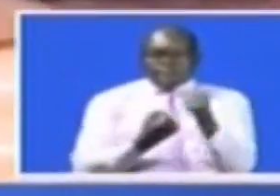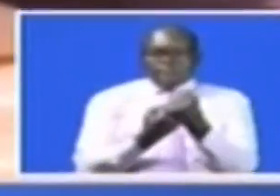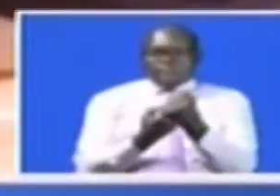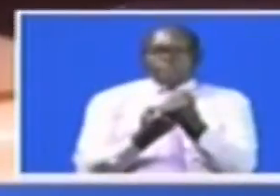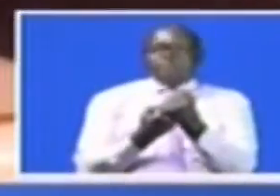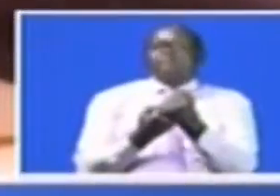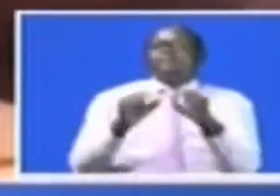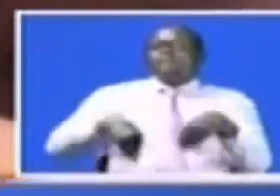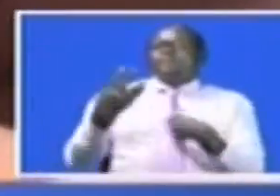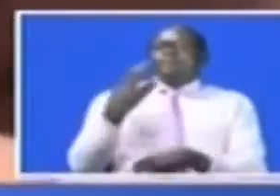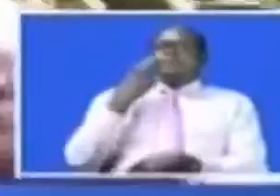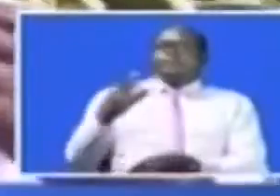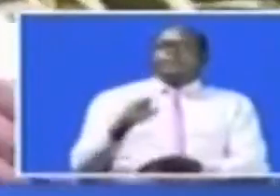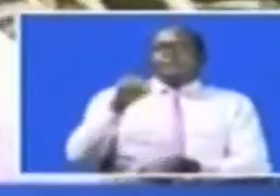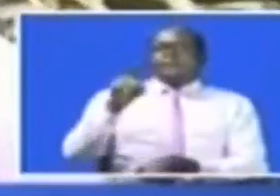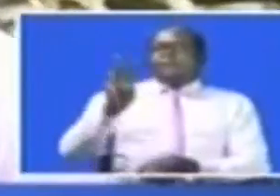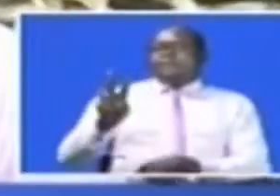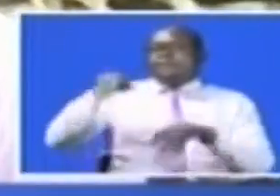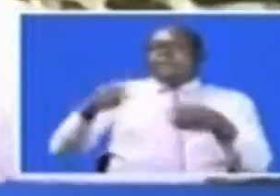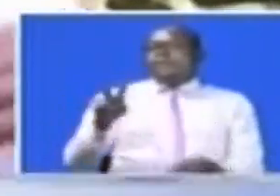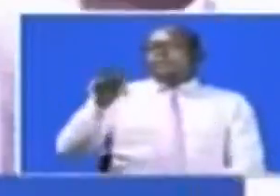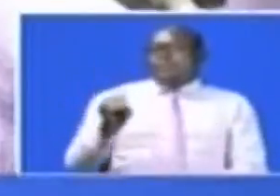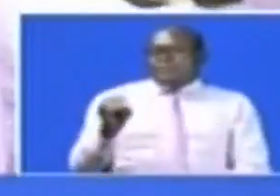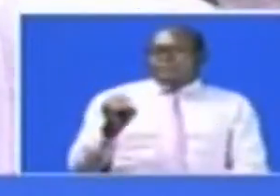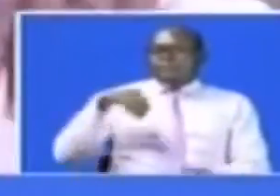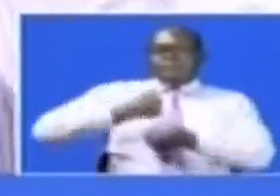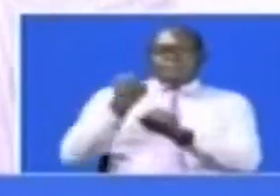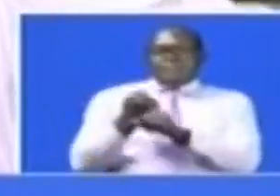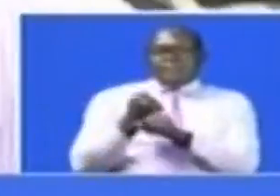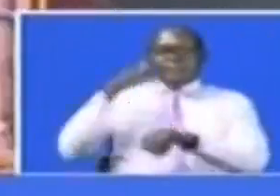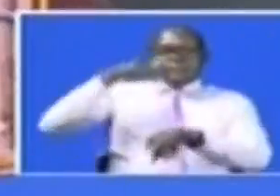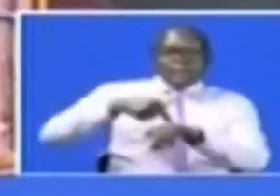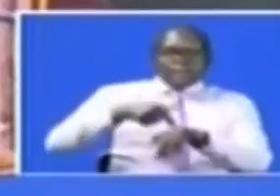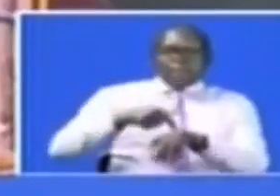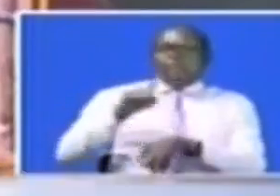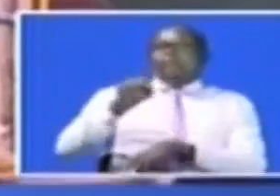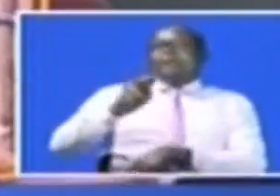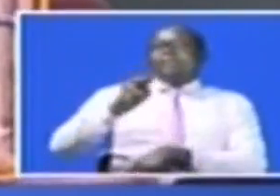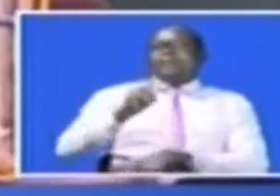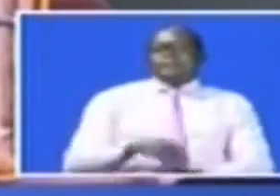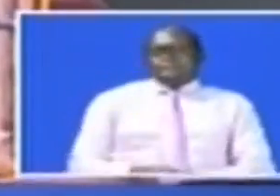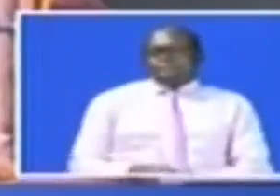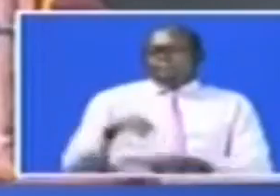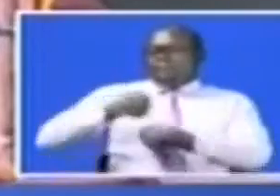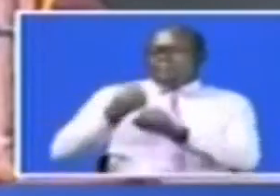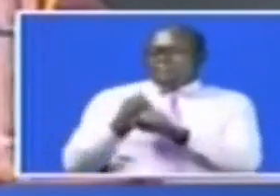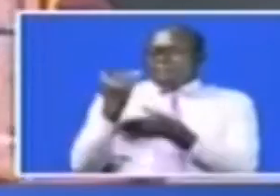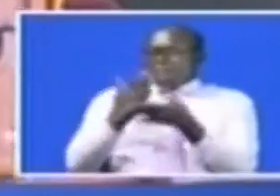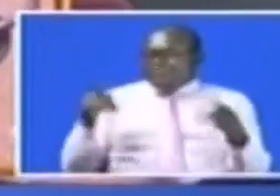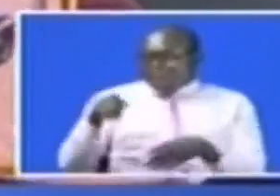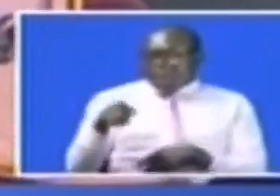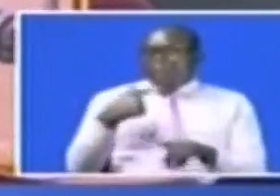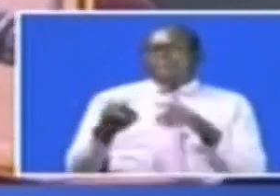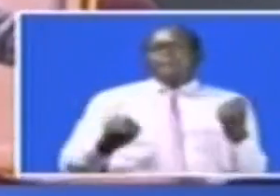Inaweza toa hata 400 kilowatts ama itunitoa hata 20 kilowatts na naweza kutengeneza hata ifika hata millions. Akabuni kifaa hiki kidogo